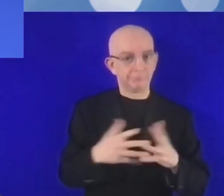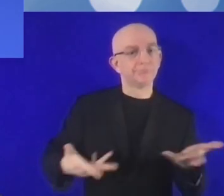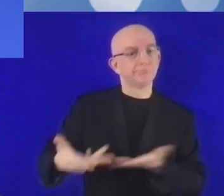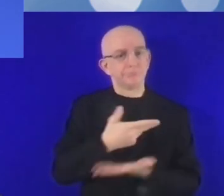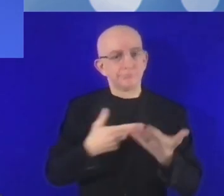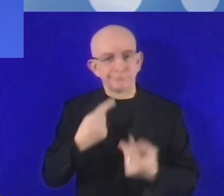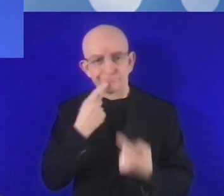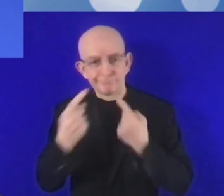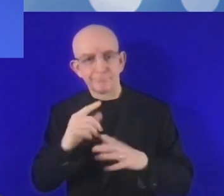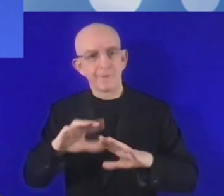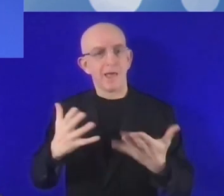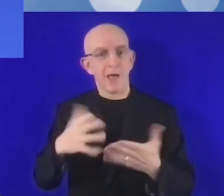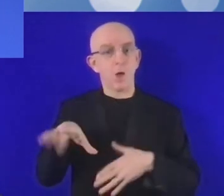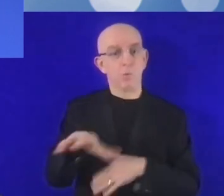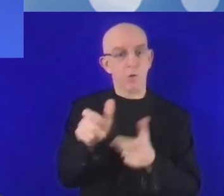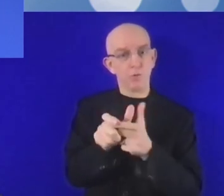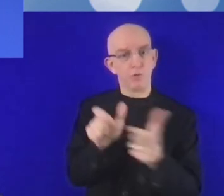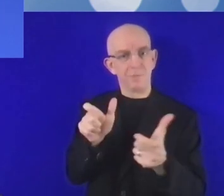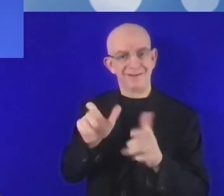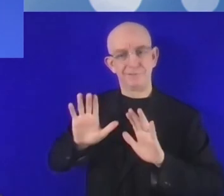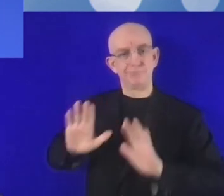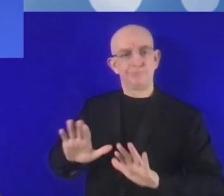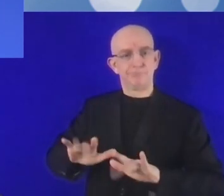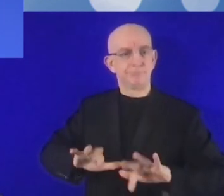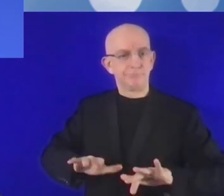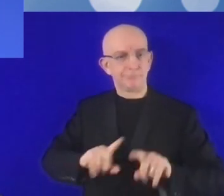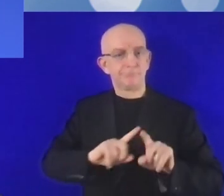在年轻人的峰会，